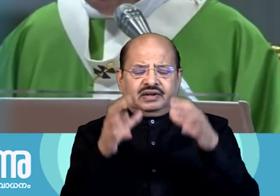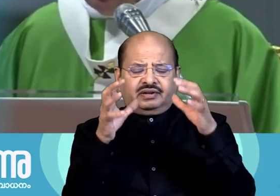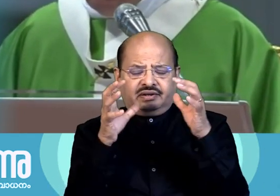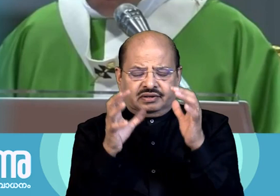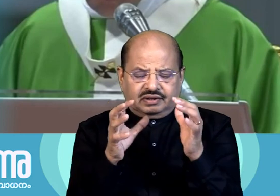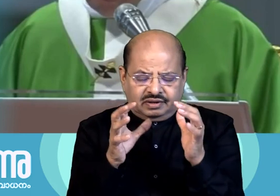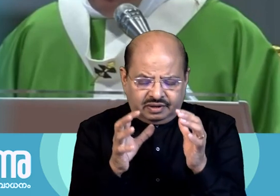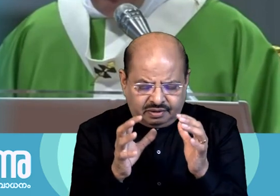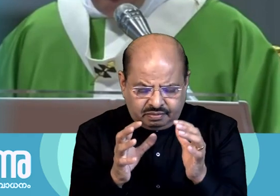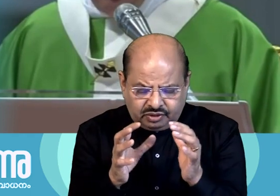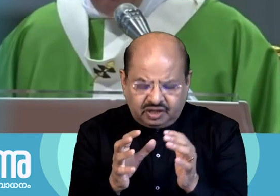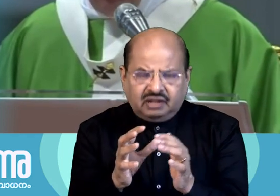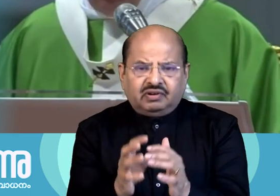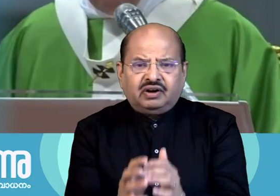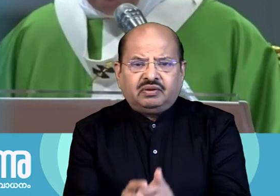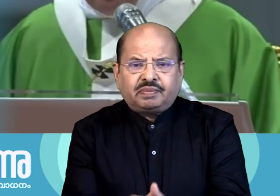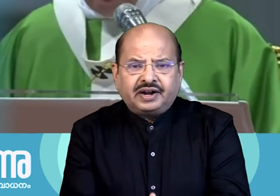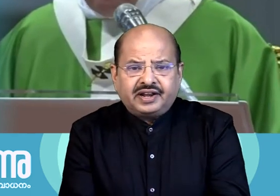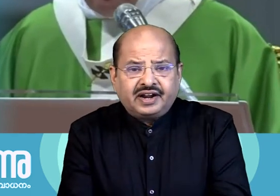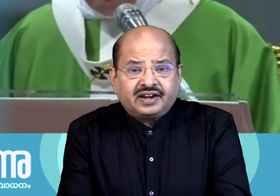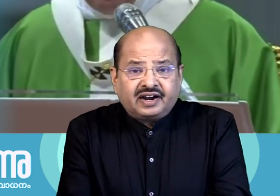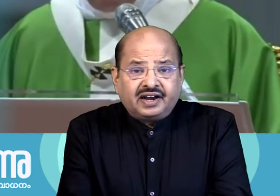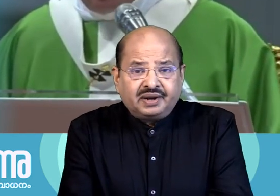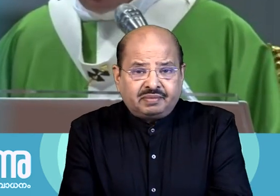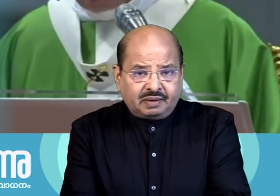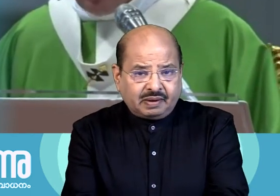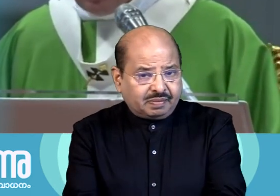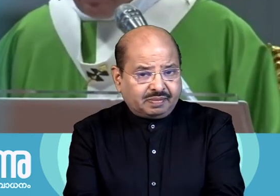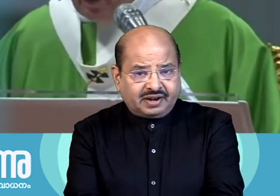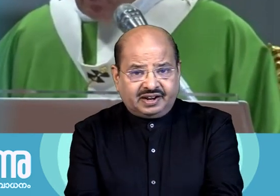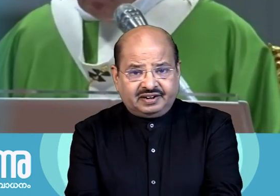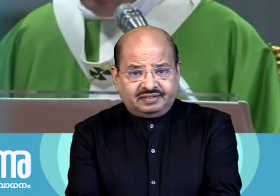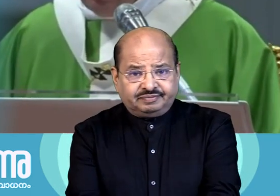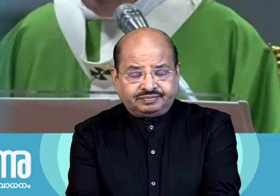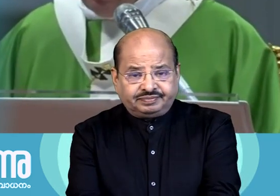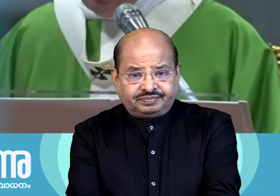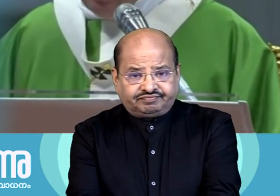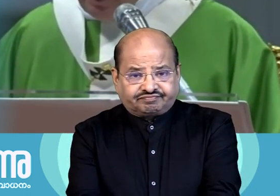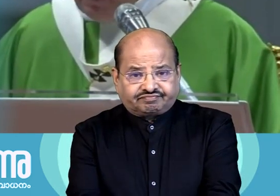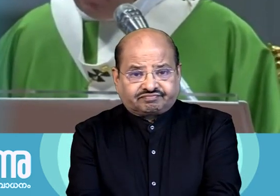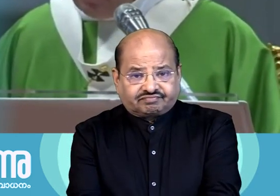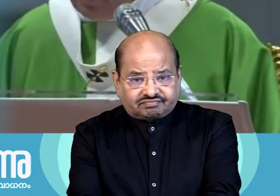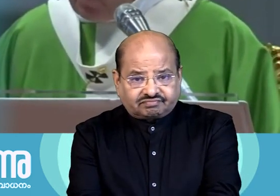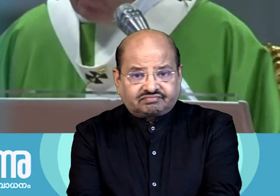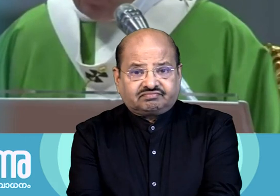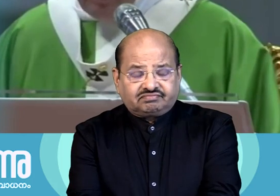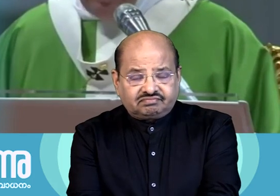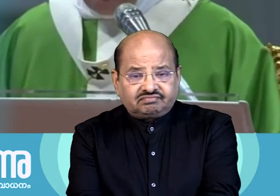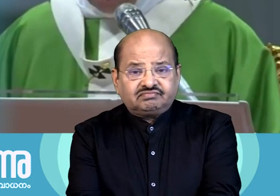നമ്മുടെ മുതിർന്നവർ പഠിക്കേണ്ട കാര്യം മാർപ്പാപ്പ പറയുകയാണ്.